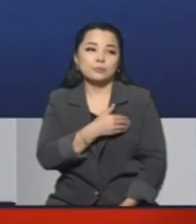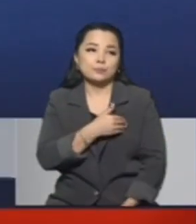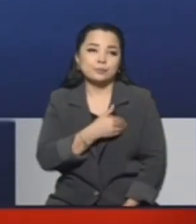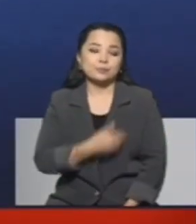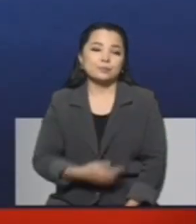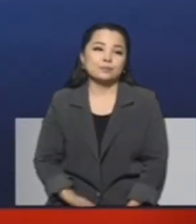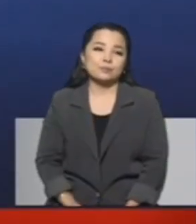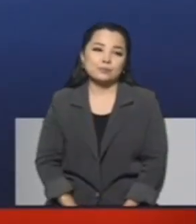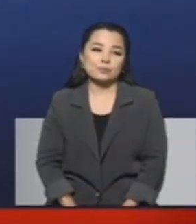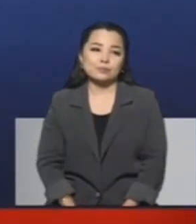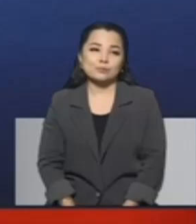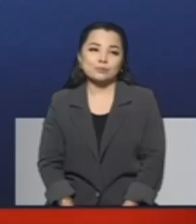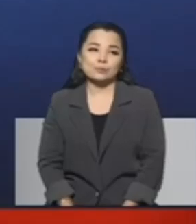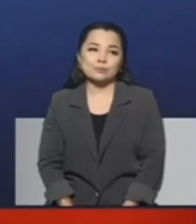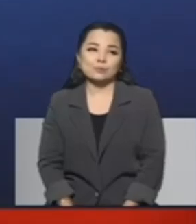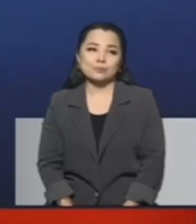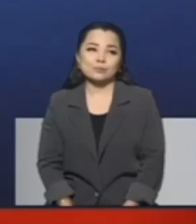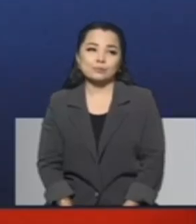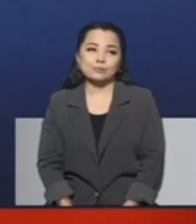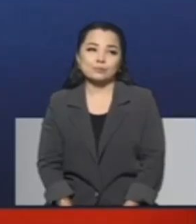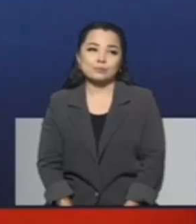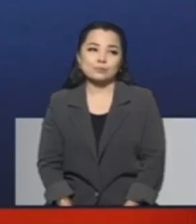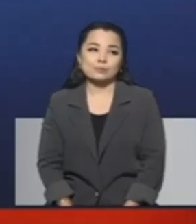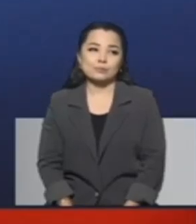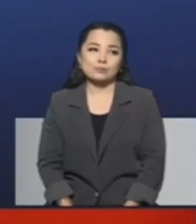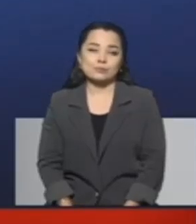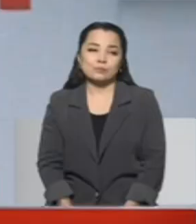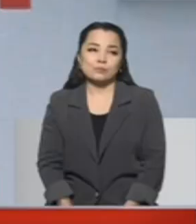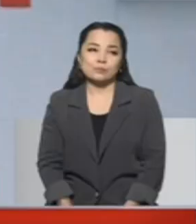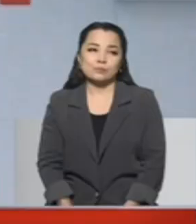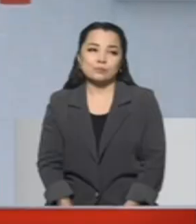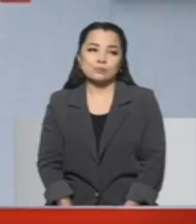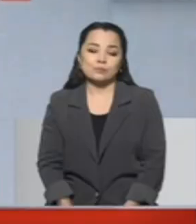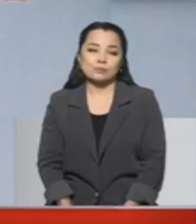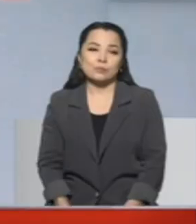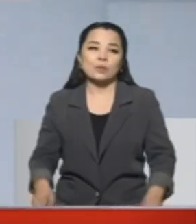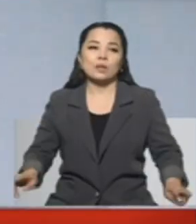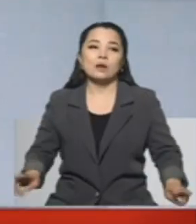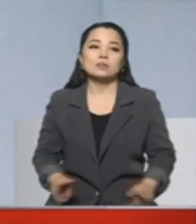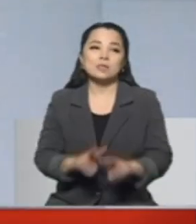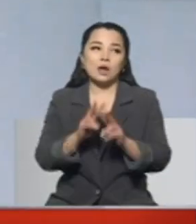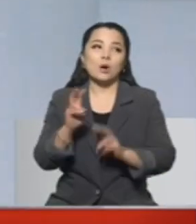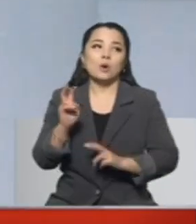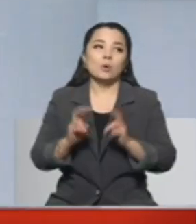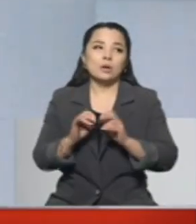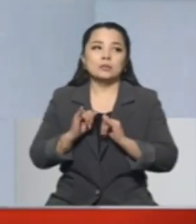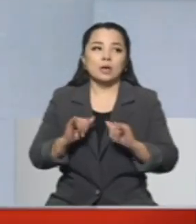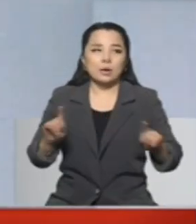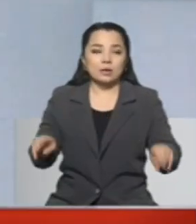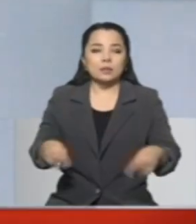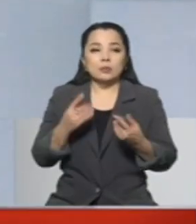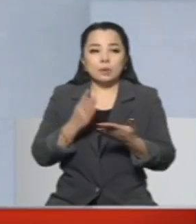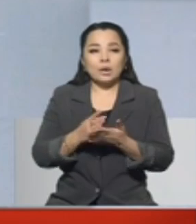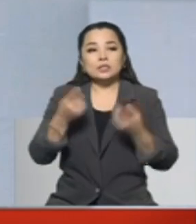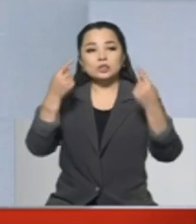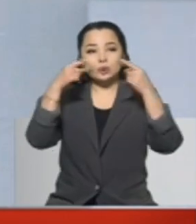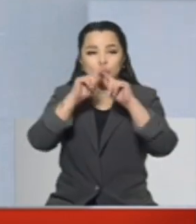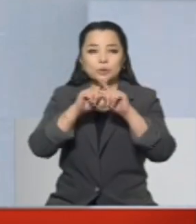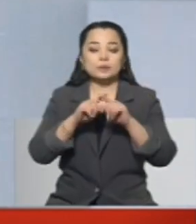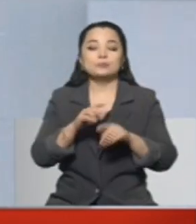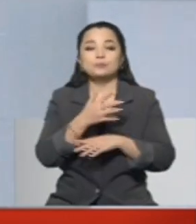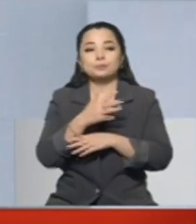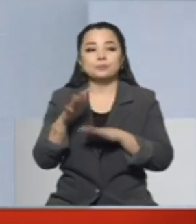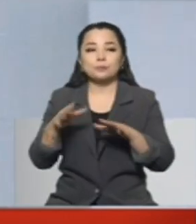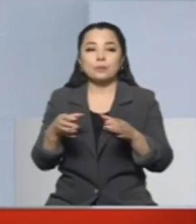Шығыс Қазақстаннан Олжас Керейхан, Нұржан Қалекенов, ұлттық арна. Астанада да өндіріс қарқынды дамып келеді. Индустриялық